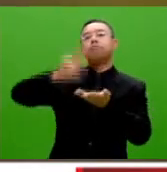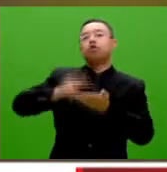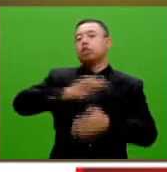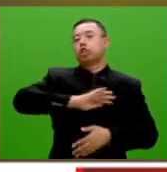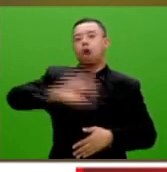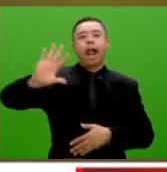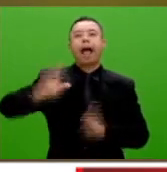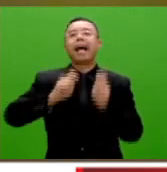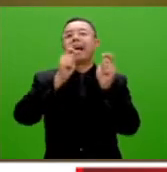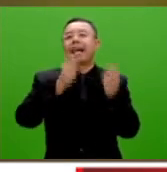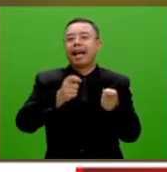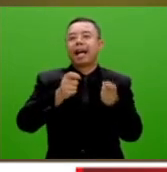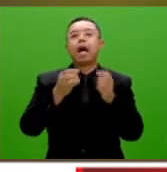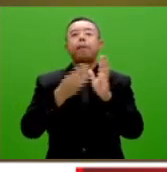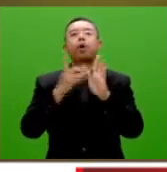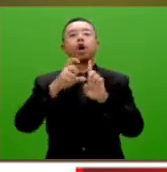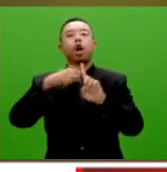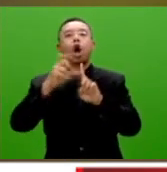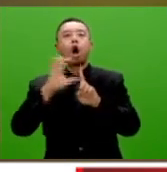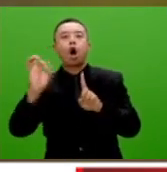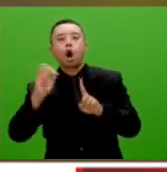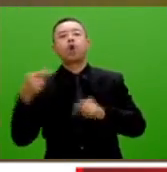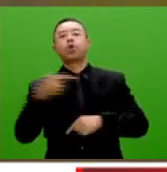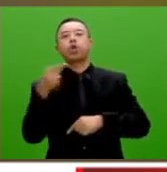PK Muldoko soal kepengurusan Demokrat.